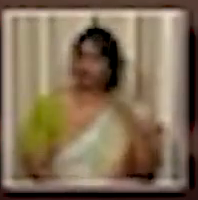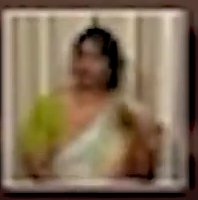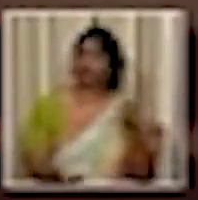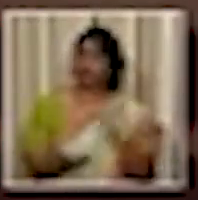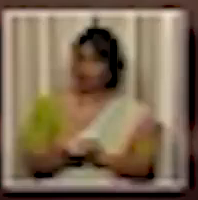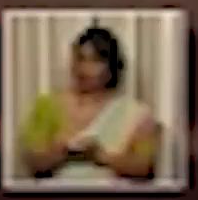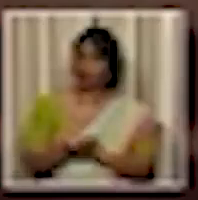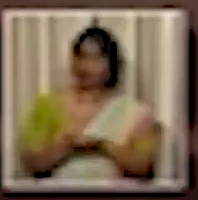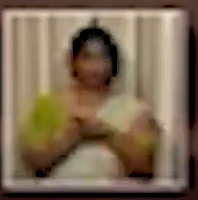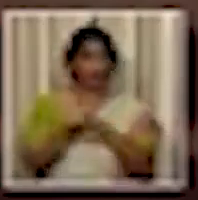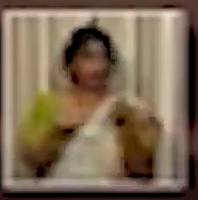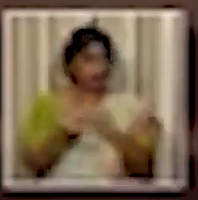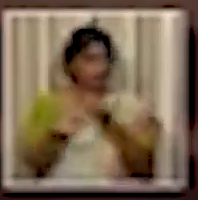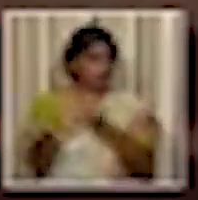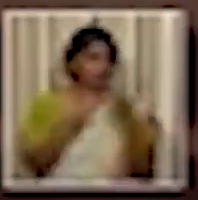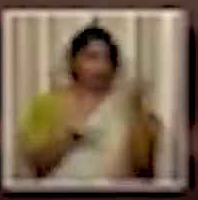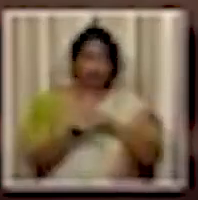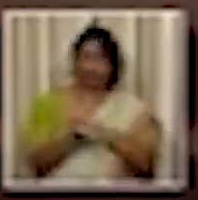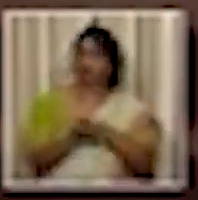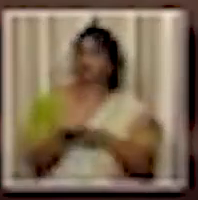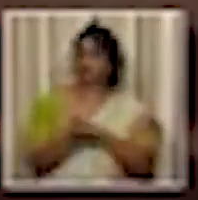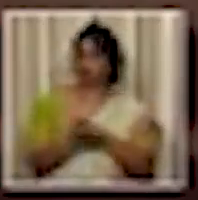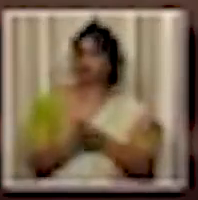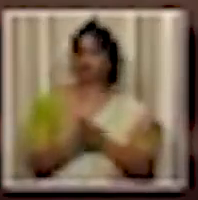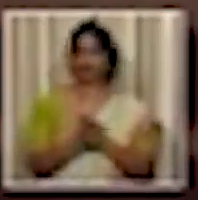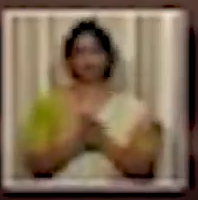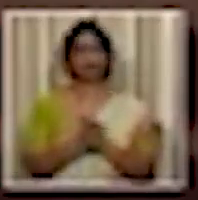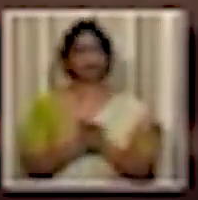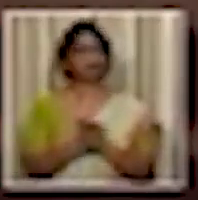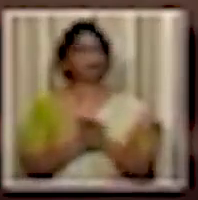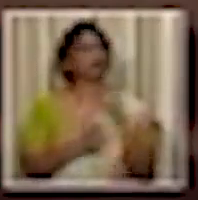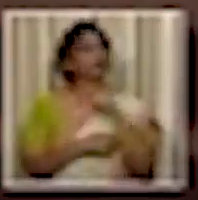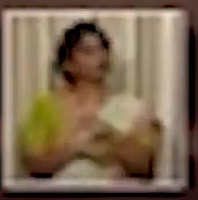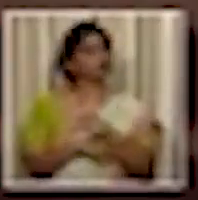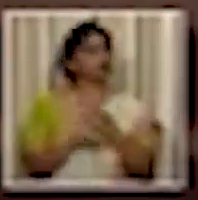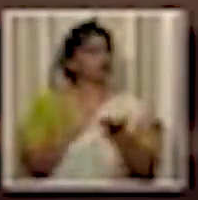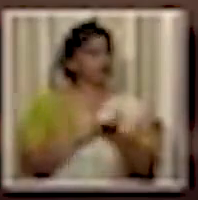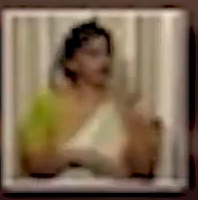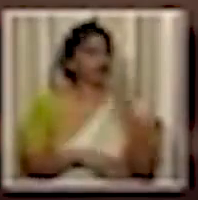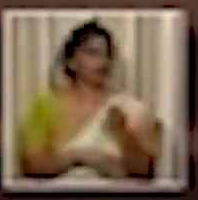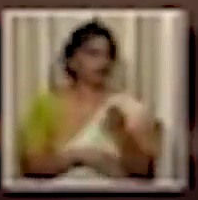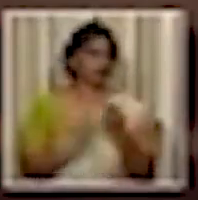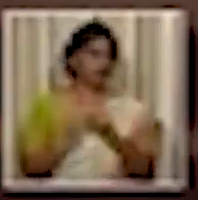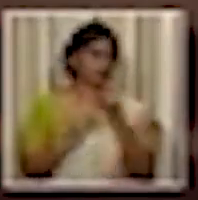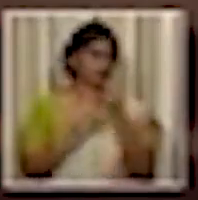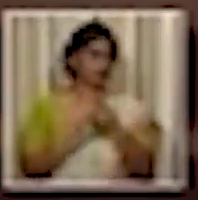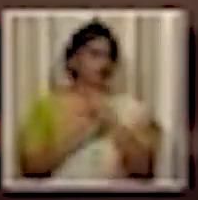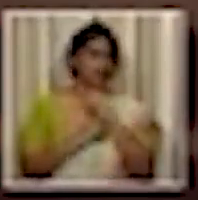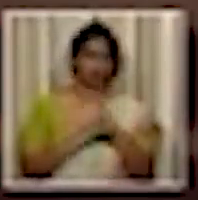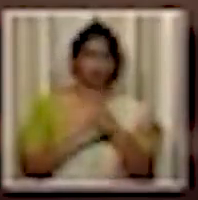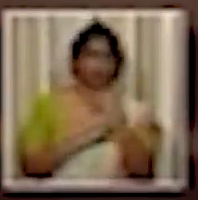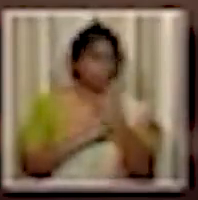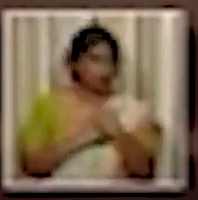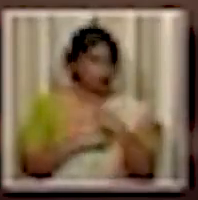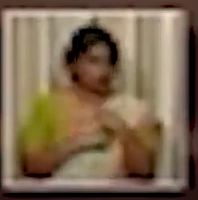ඒක යථා තත්ත්වයට පත් කරනවායි කියන මුදල් එක කියන ඒ නිසා ඊටත් වඩා වැඩි ගාණකට තමයි දුන්නයි කියන කාරණාව කියන්නේ. ඔබතුමා